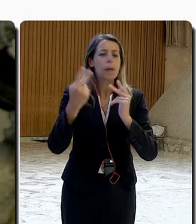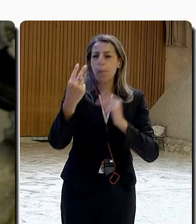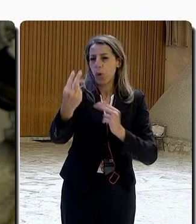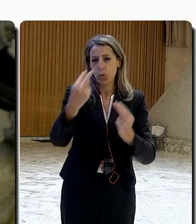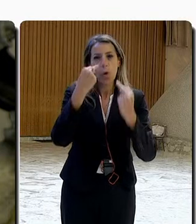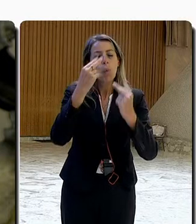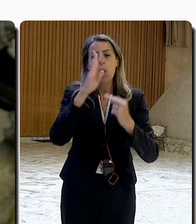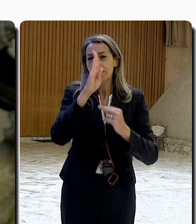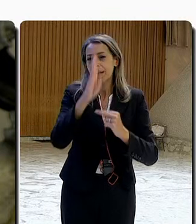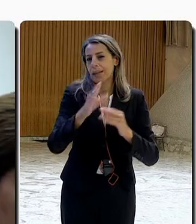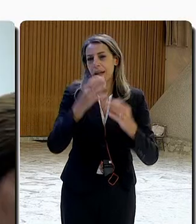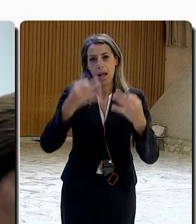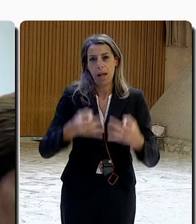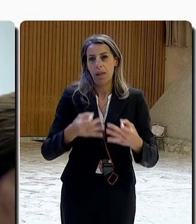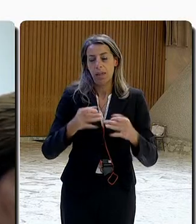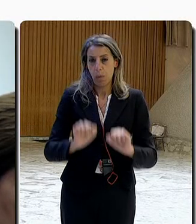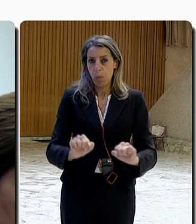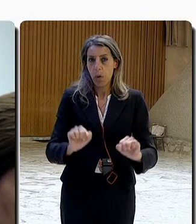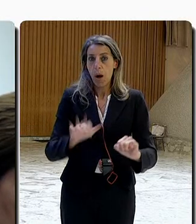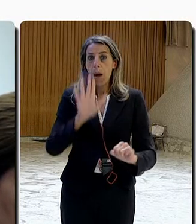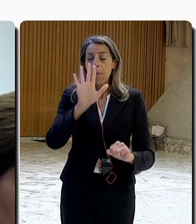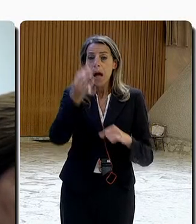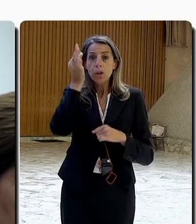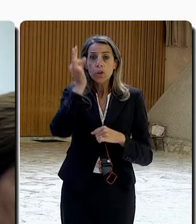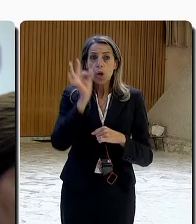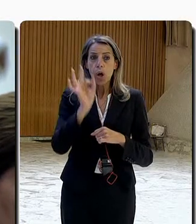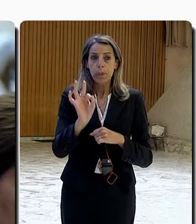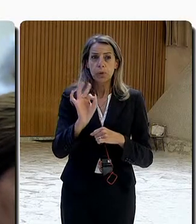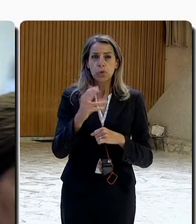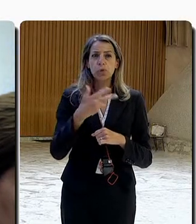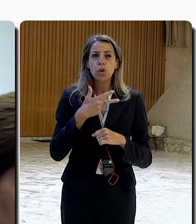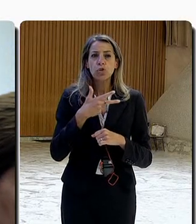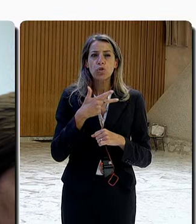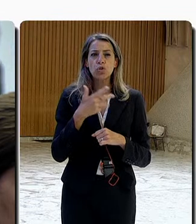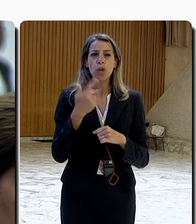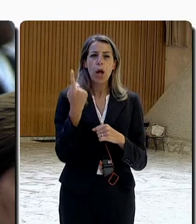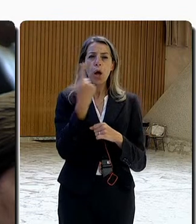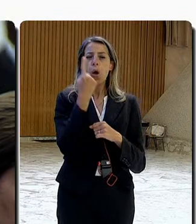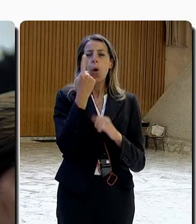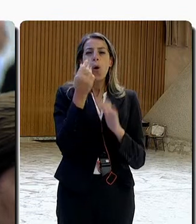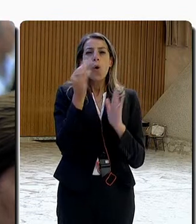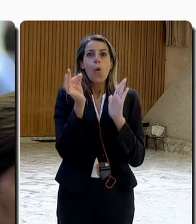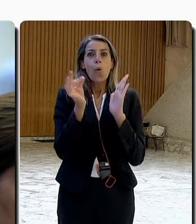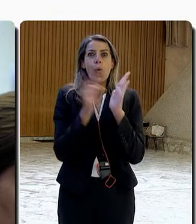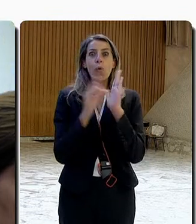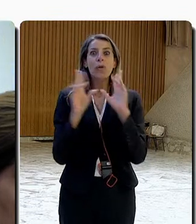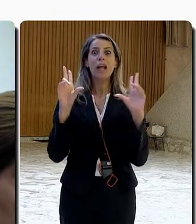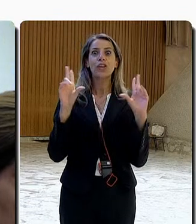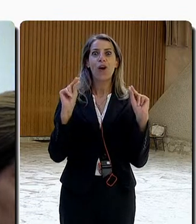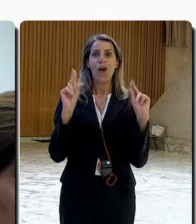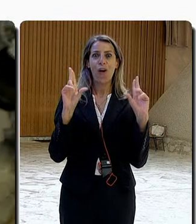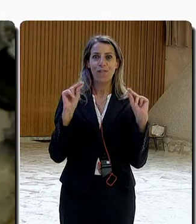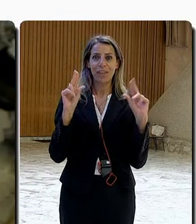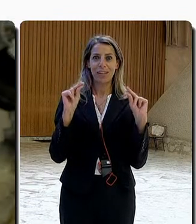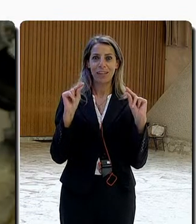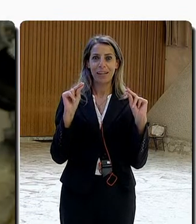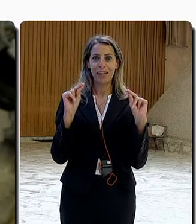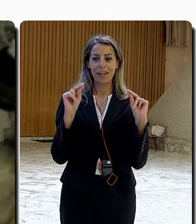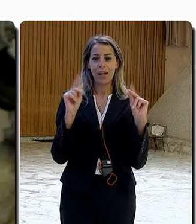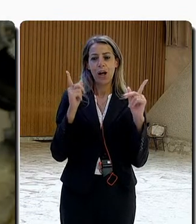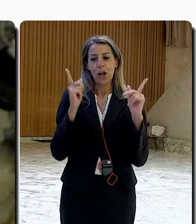mondo. Ma soprattutto c'è un elemento di novità di